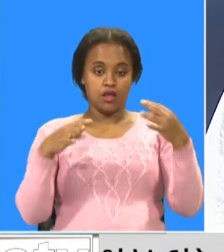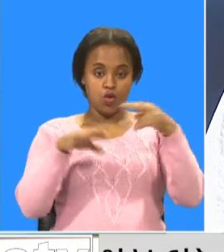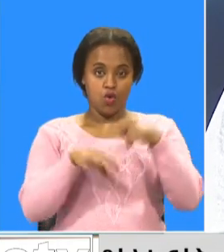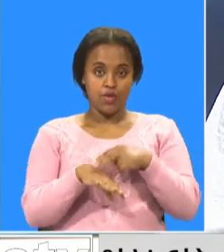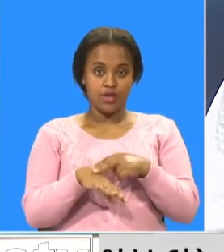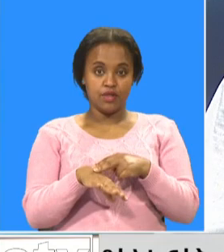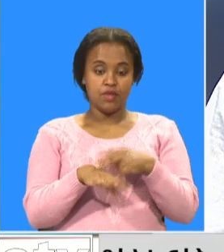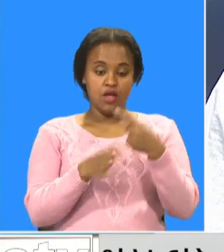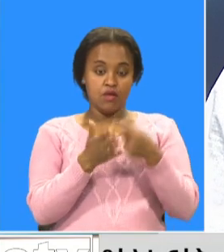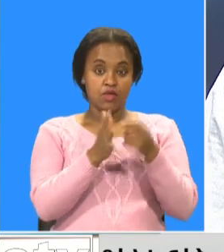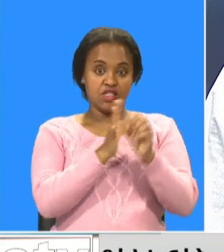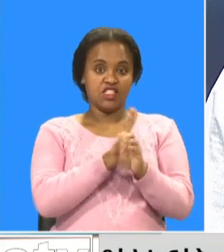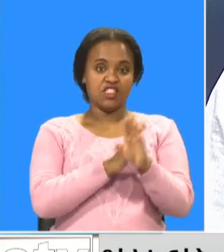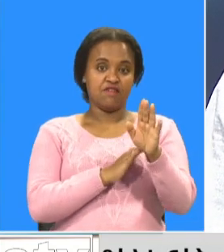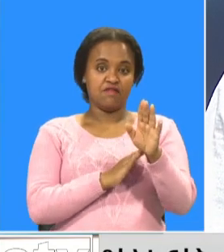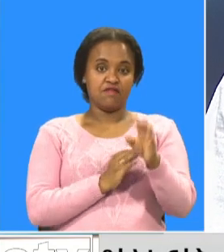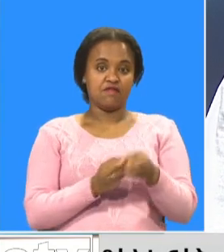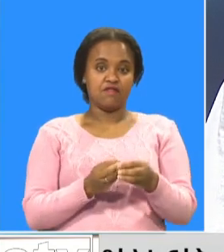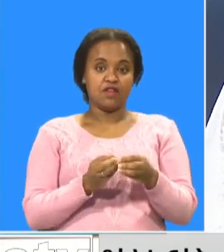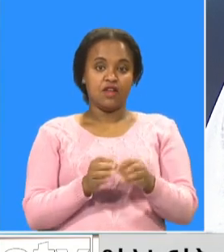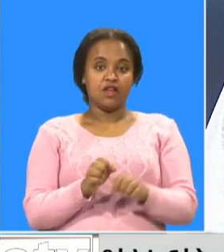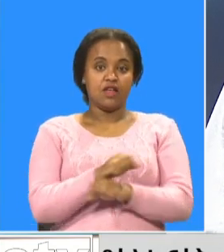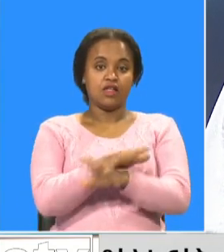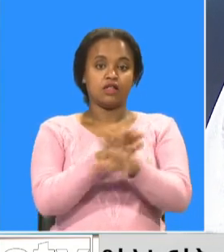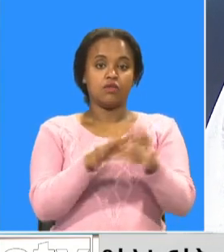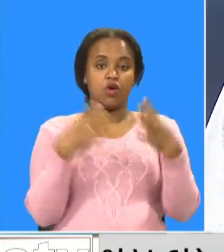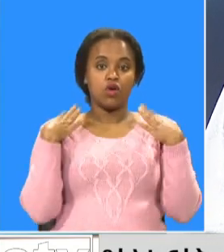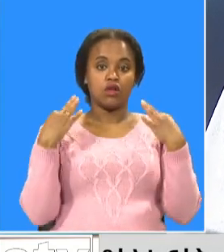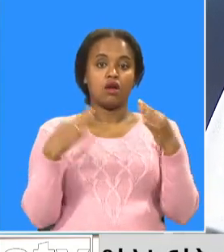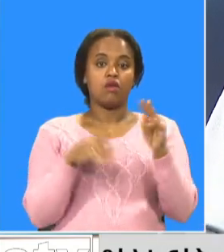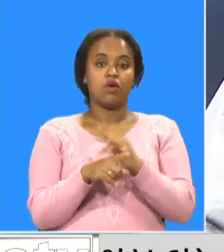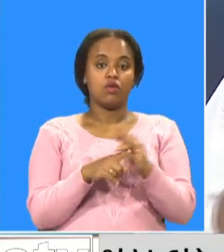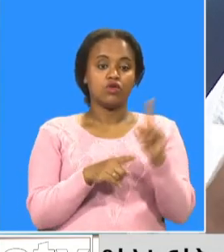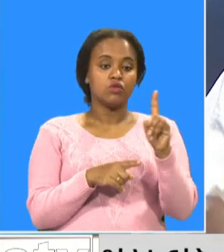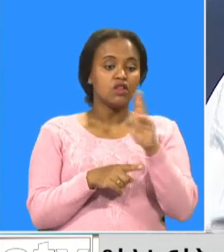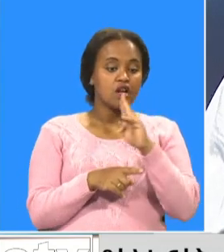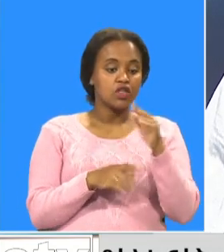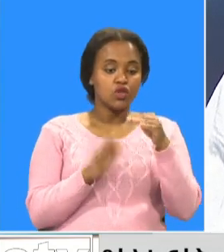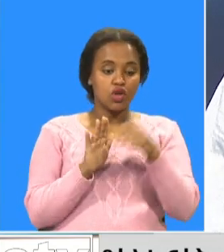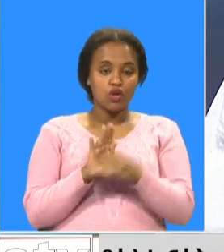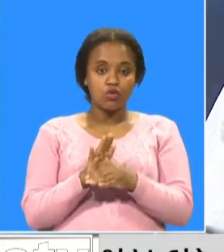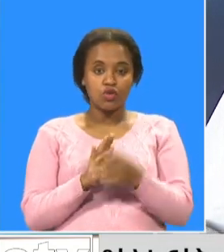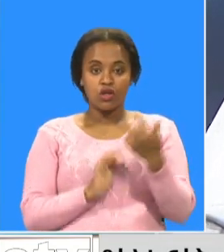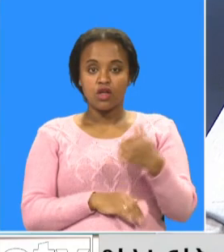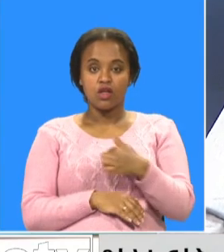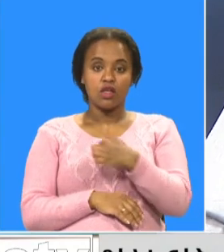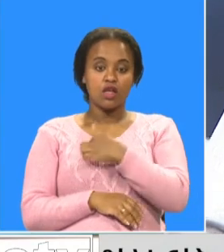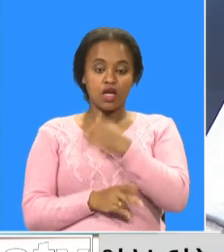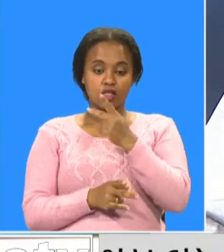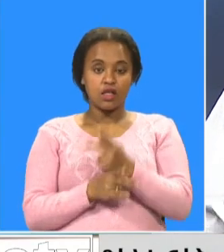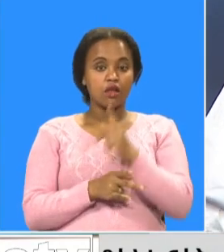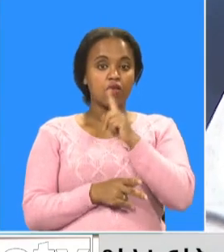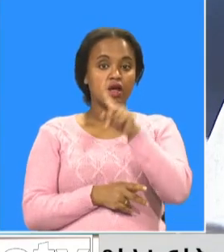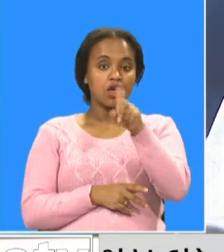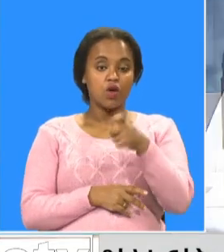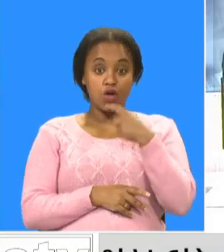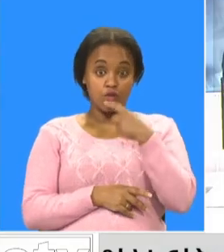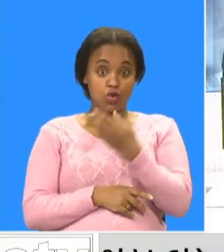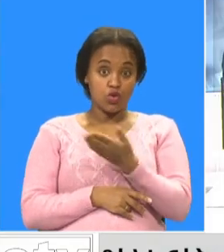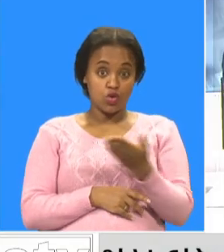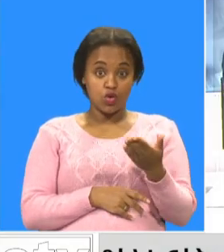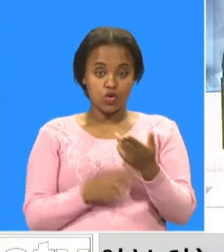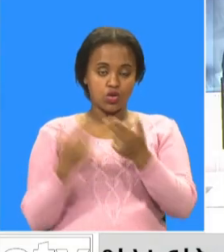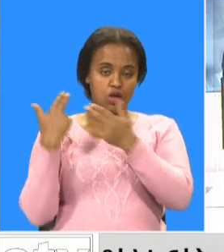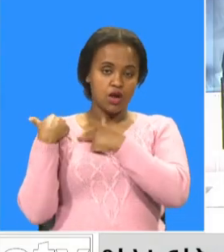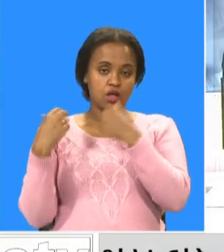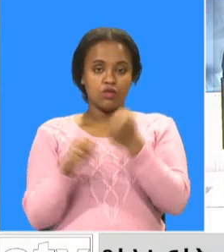ደግሞ በዚህ ዘርፍ ላይ የተሰማሩ የጤና ባለሙያዎች ምንድናቸው እየገቡ ያሉት እኛስ እየተጠበቅንን ወይ የሚሉትን ጥያቄ